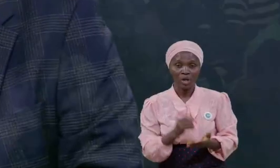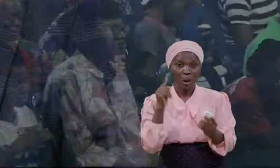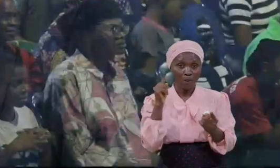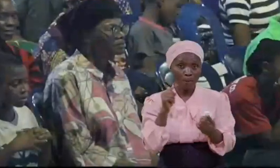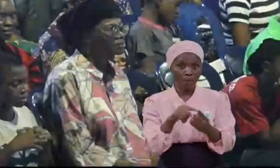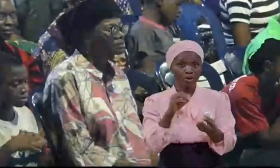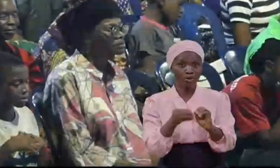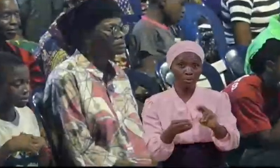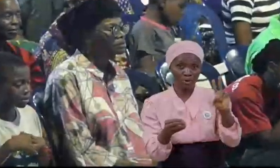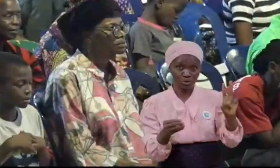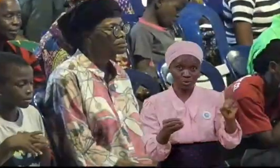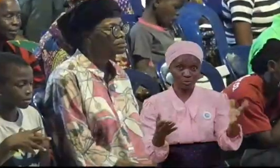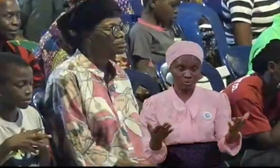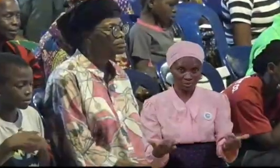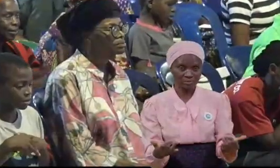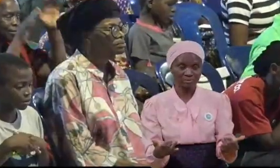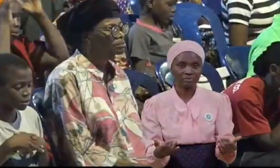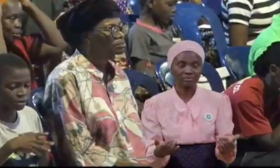Deuxième point.